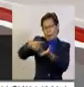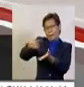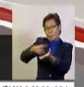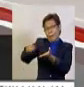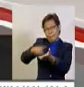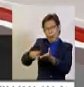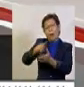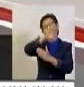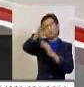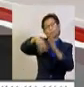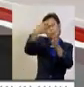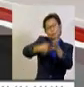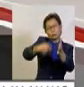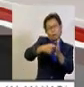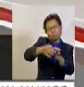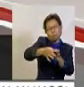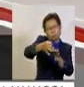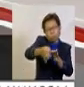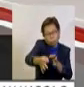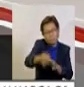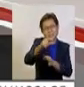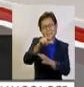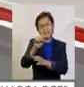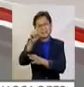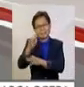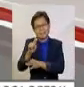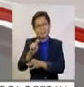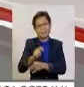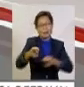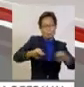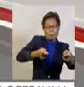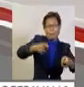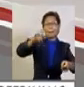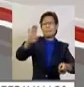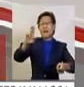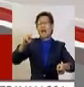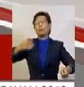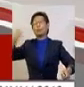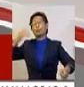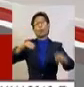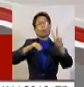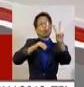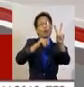balik semua cukai tertunggak GST. Di bawah pentadbiran BN sebelum ini,